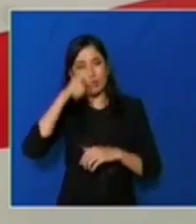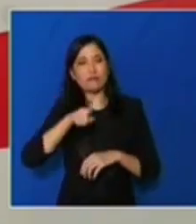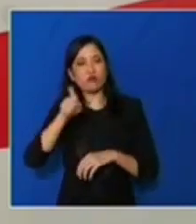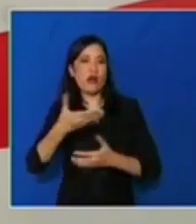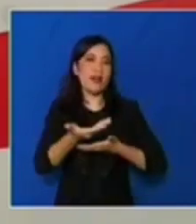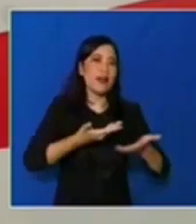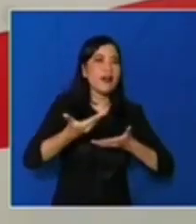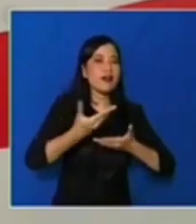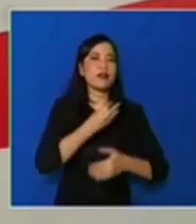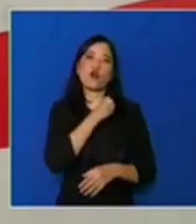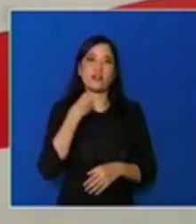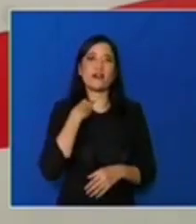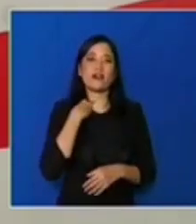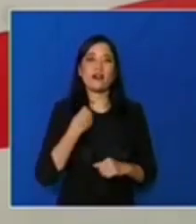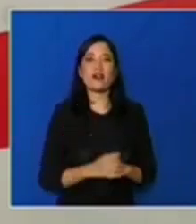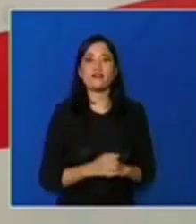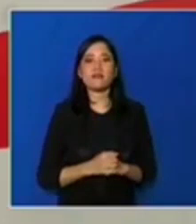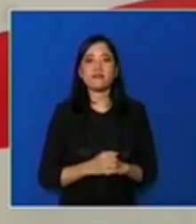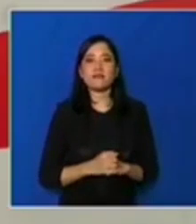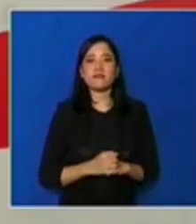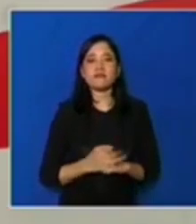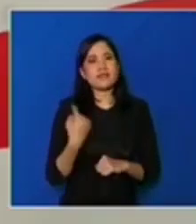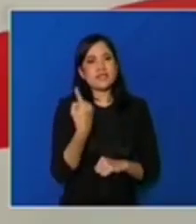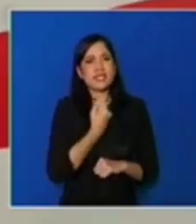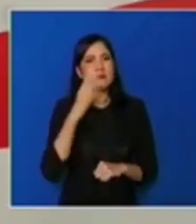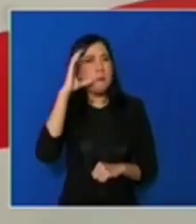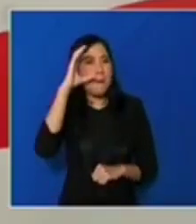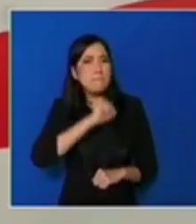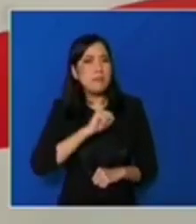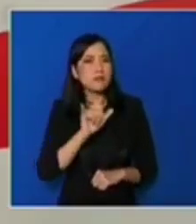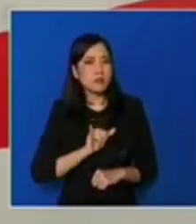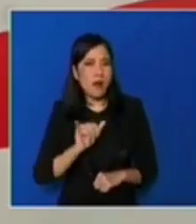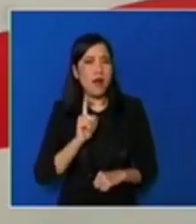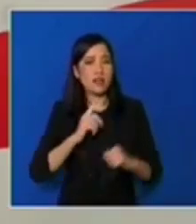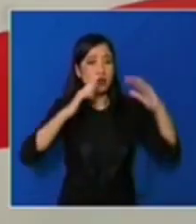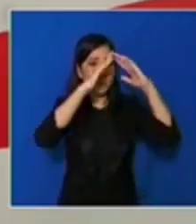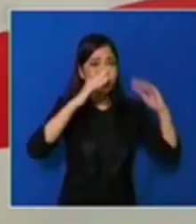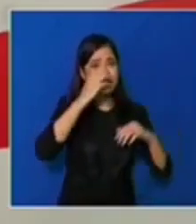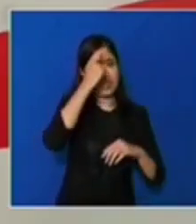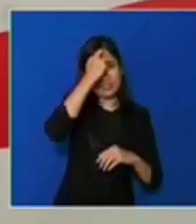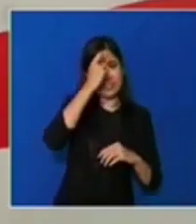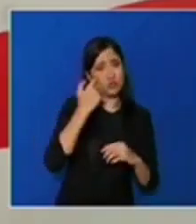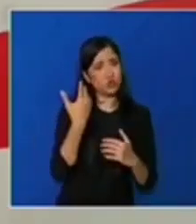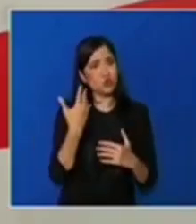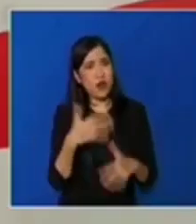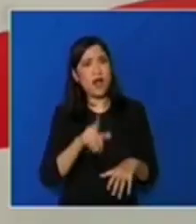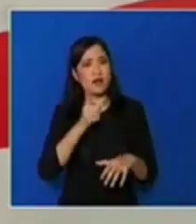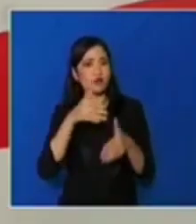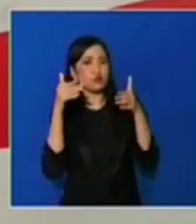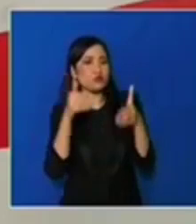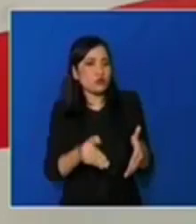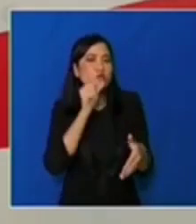medis rumah sakit Ayo kita tahu bersama beberapa rumah sakit sudah didedikasikan khusus